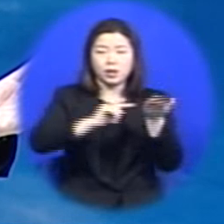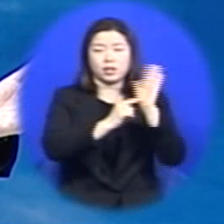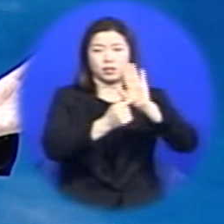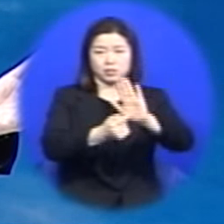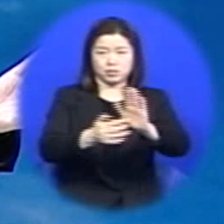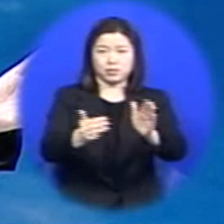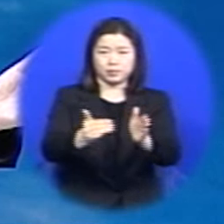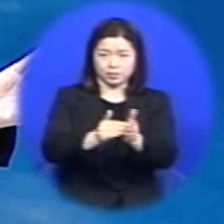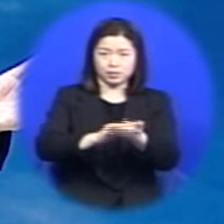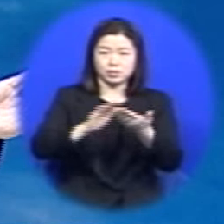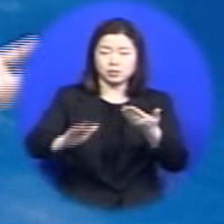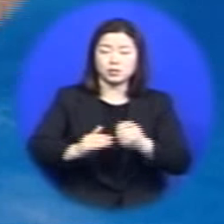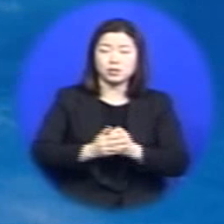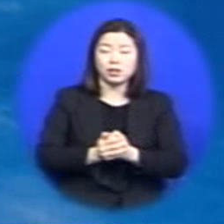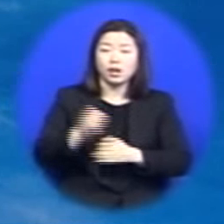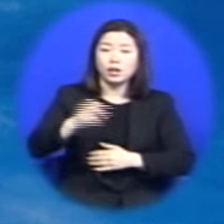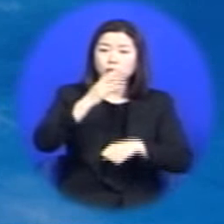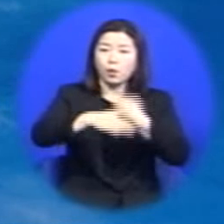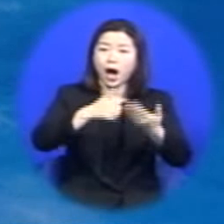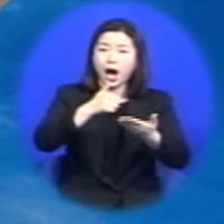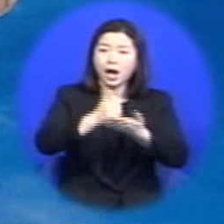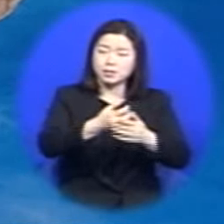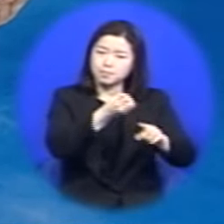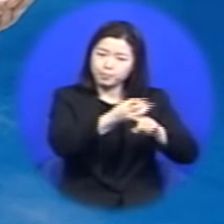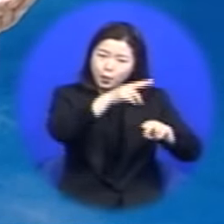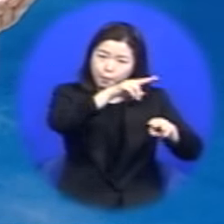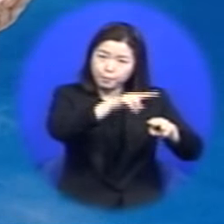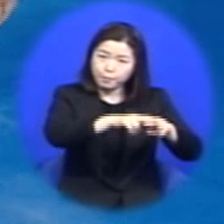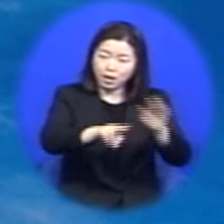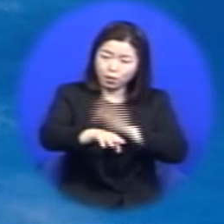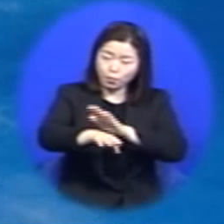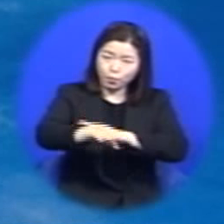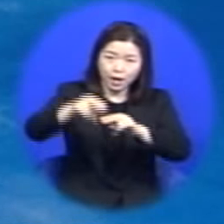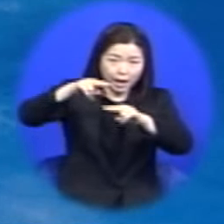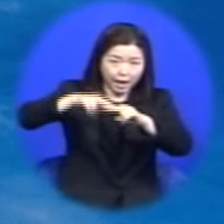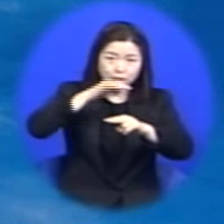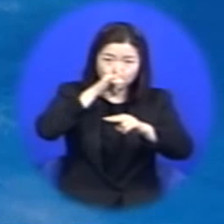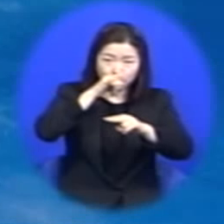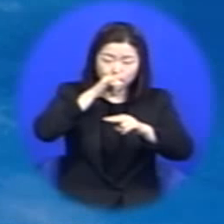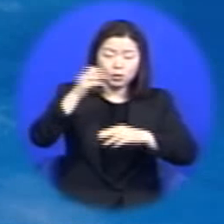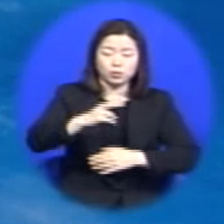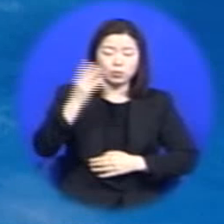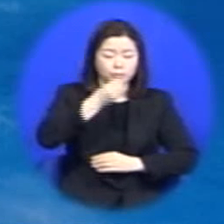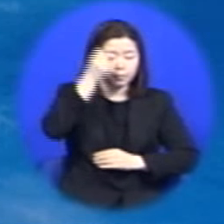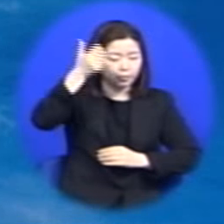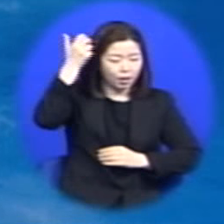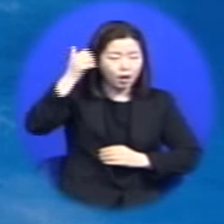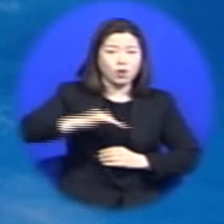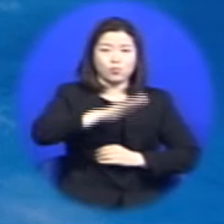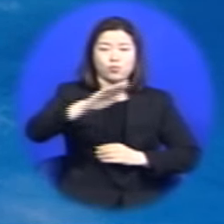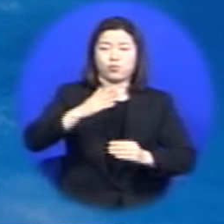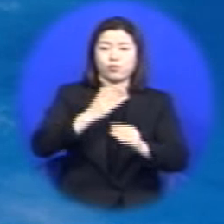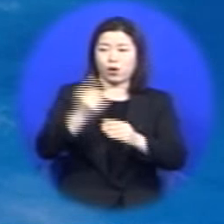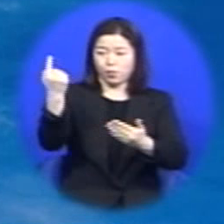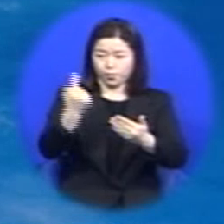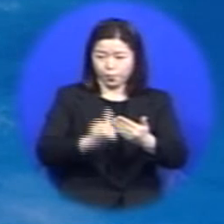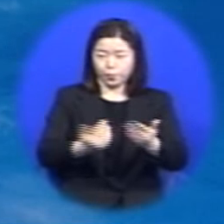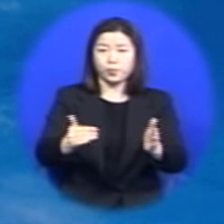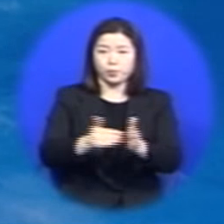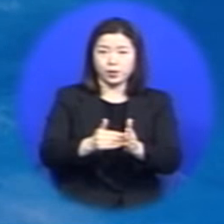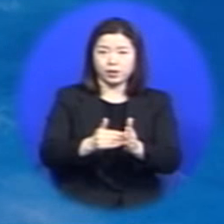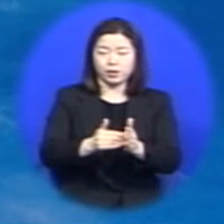드러내셨습니다. 그리고 하나님의 보좌의 우편에 가셨고 그리고 성령으로 우리 가운데 오셨습니다.